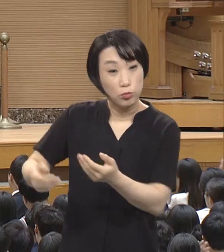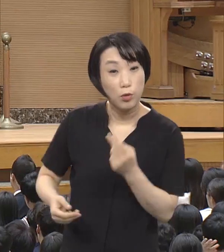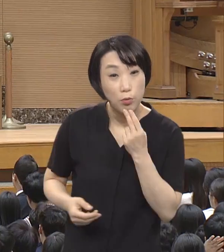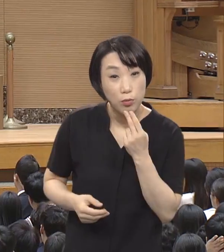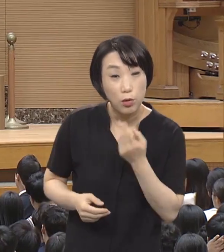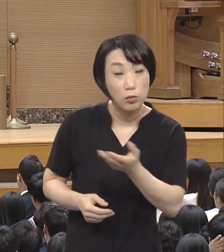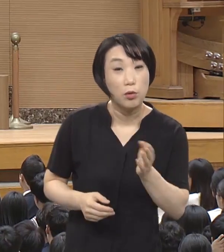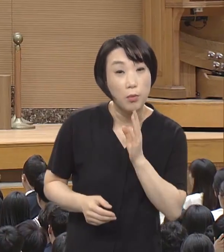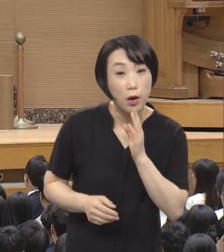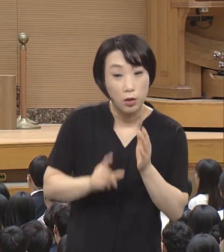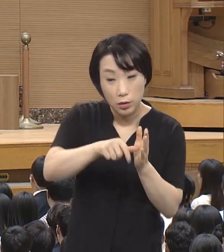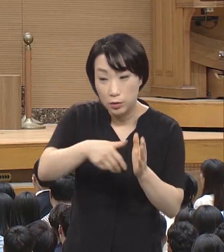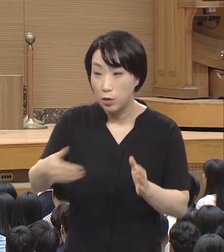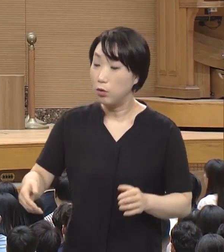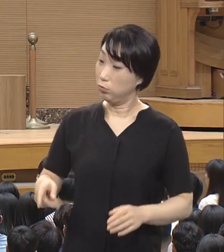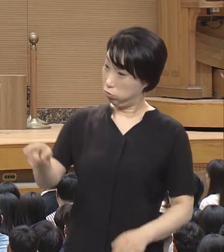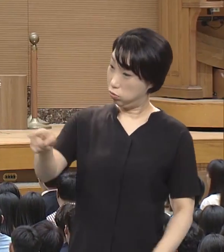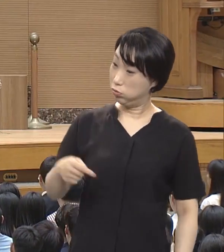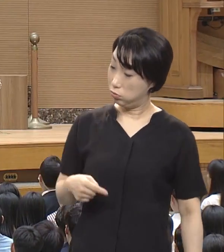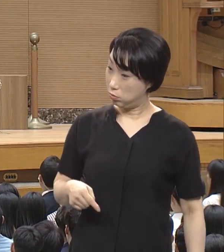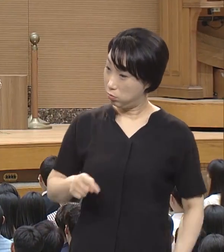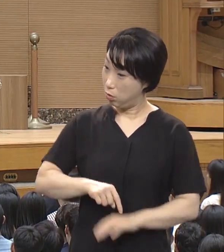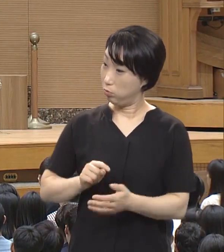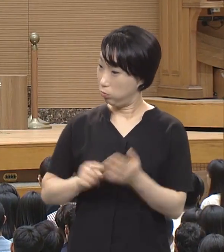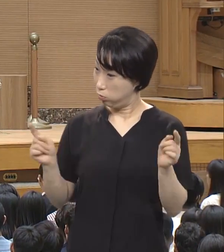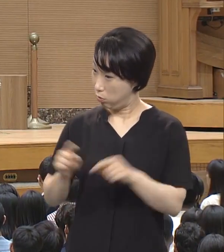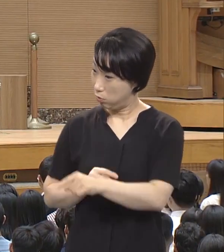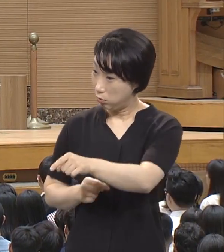나중에 가서 야, 너 만변했냐?